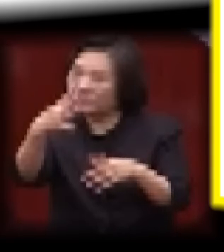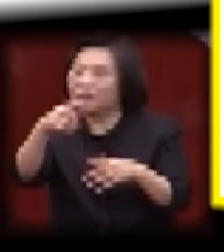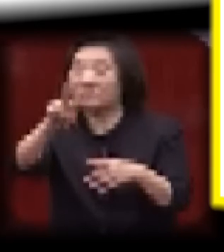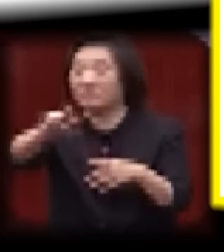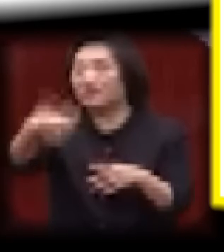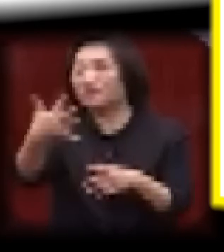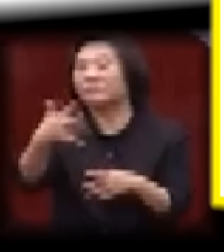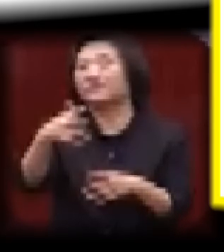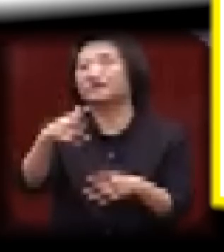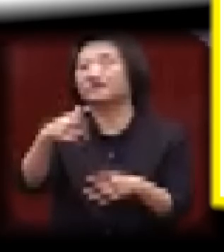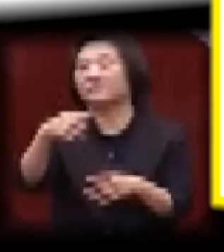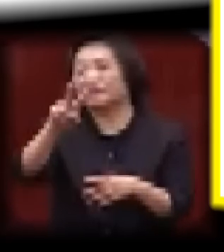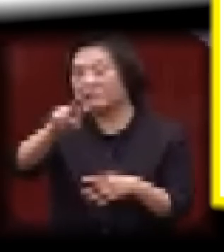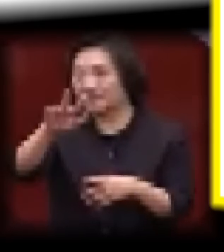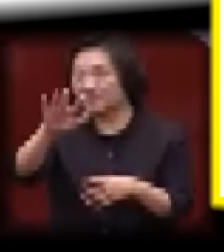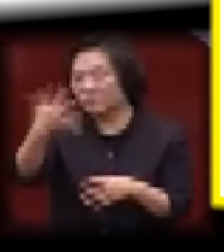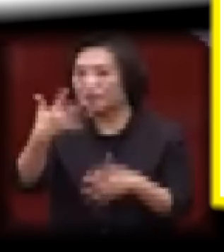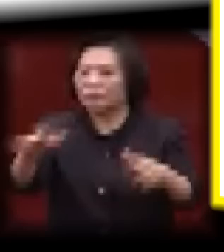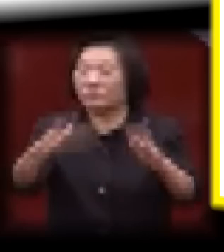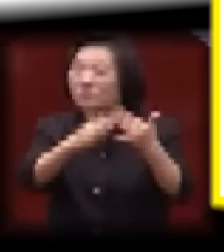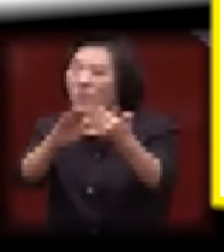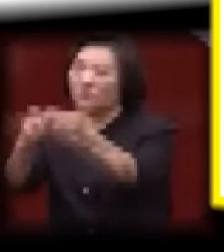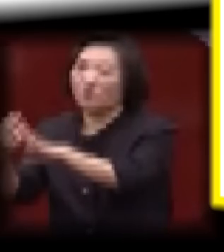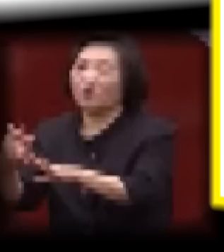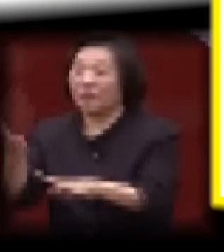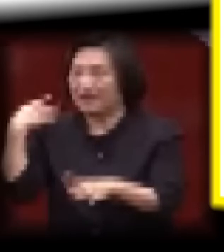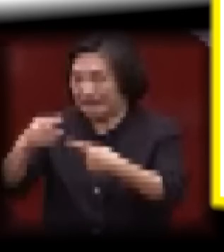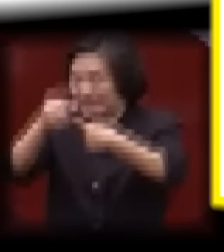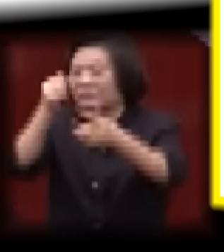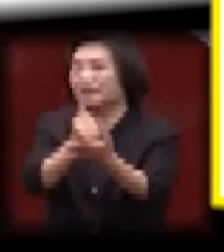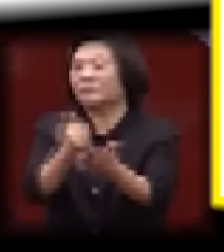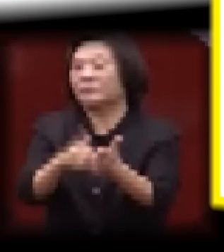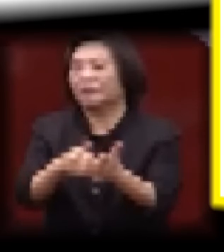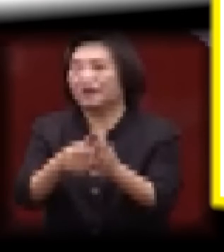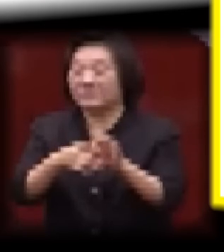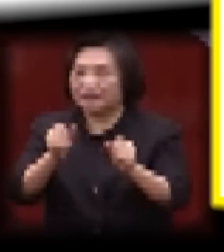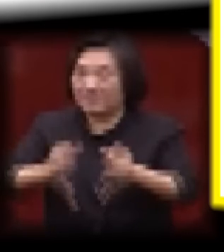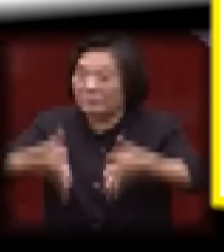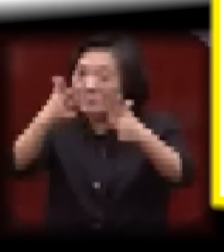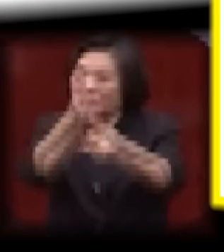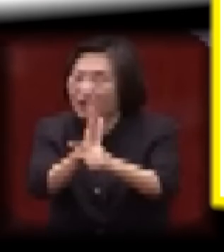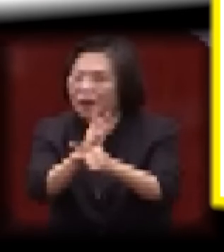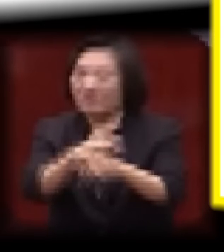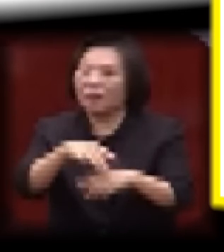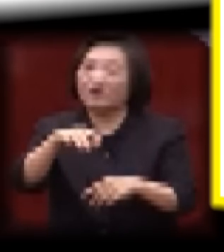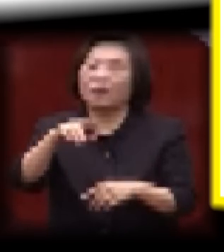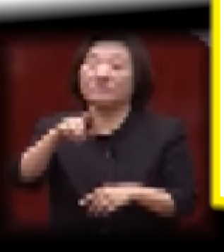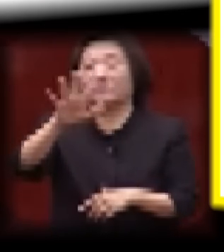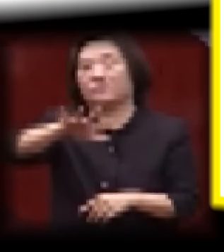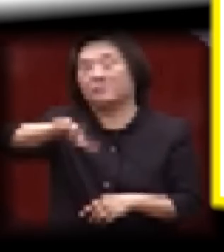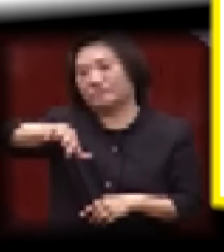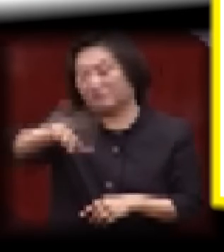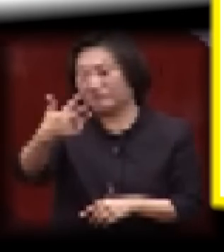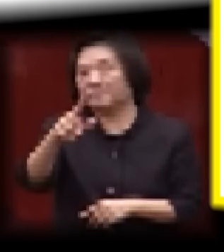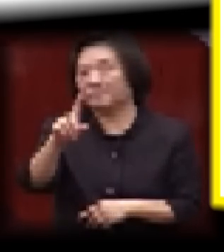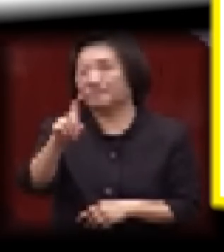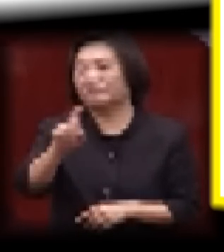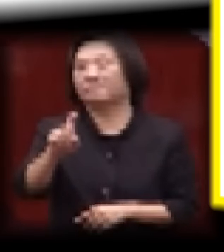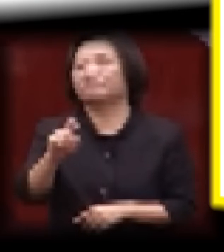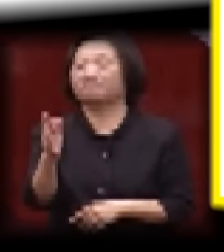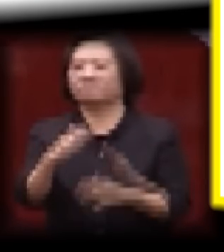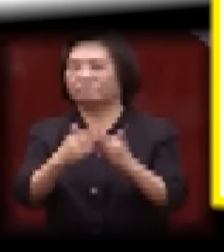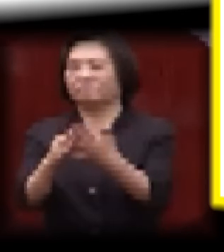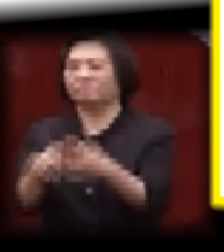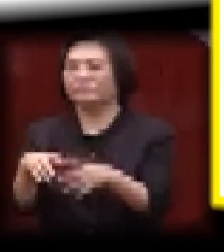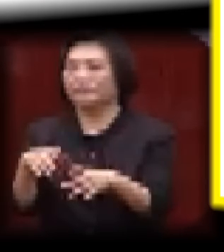2587户，这是在第一个任期完工的。那正在施工中的5810户，那么已经决标